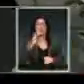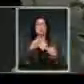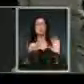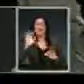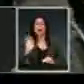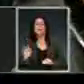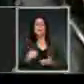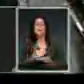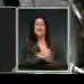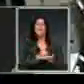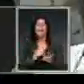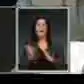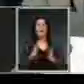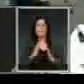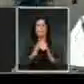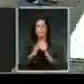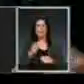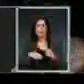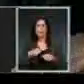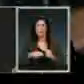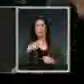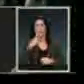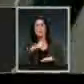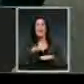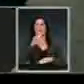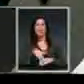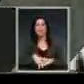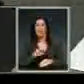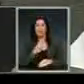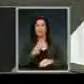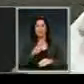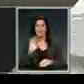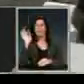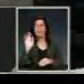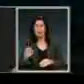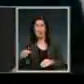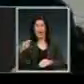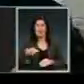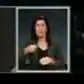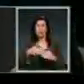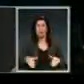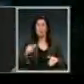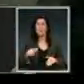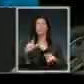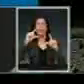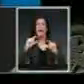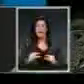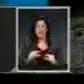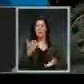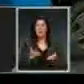במשק. 3,000 שקלים, אם אנחנו ממש נדיבים. שיעור קצבאות הנחות בישראל קטן מהממוצע של מדינות